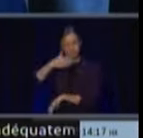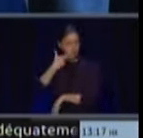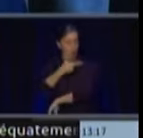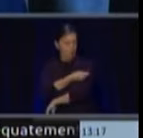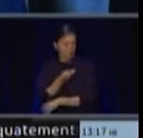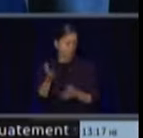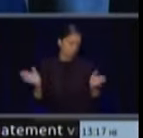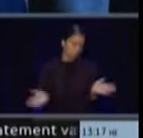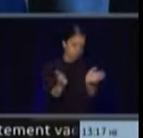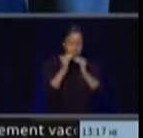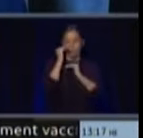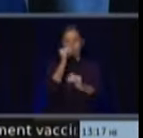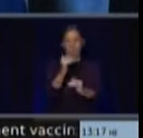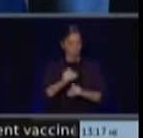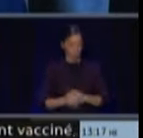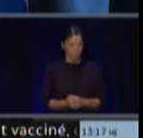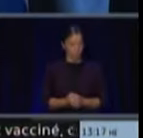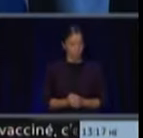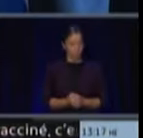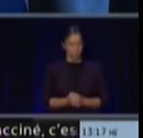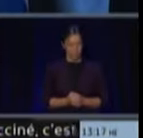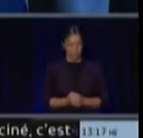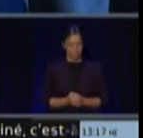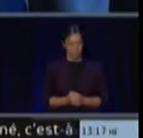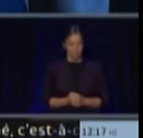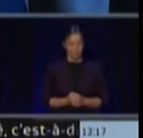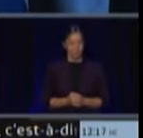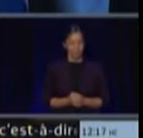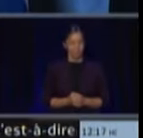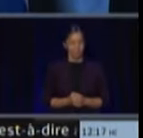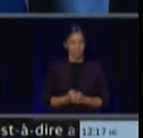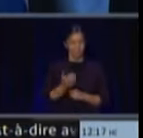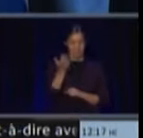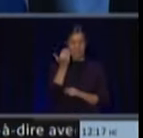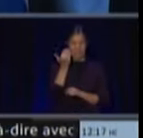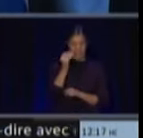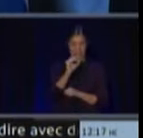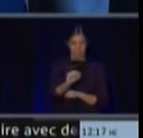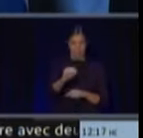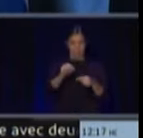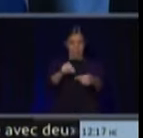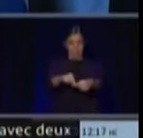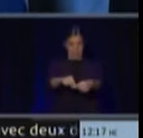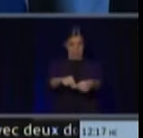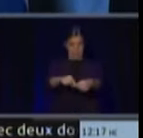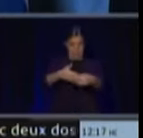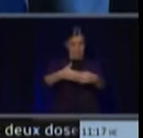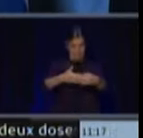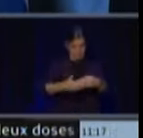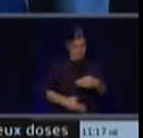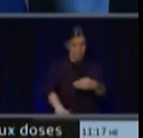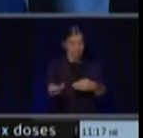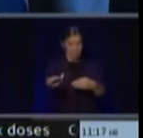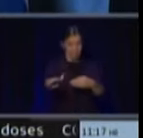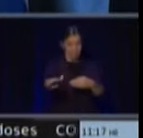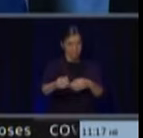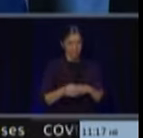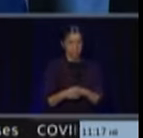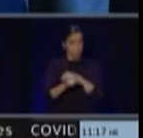Maintenant, dès l'entrée en vigueur de ce décret-là, les employés qui sont non